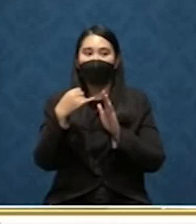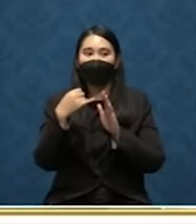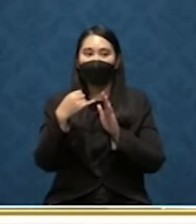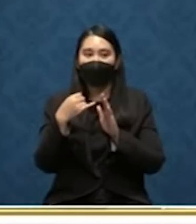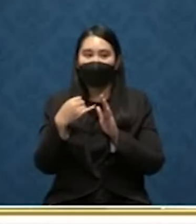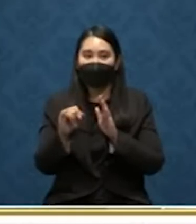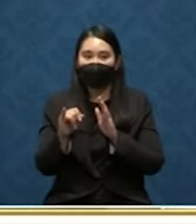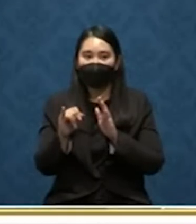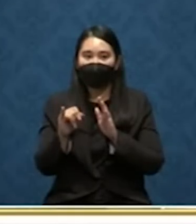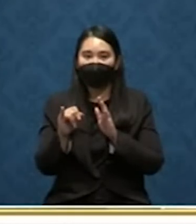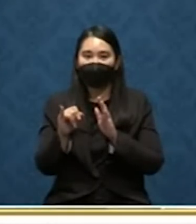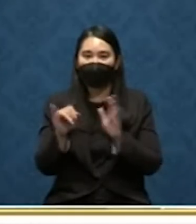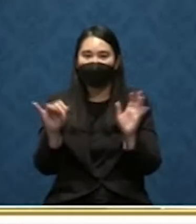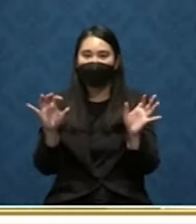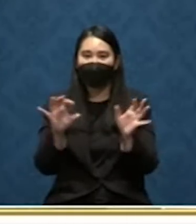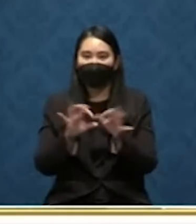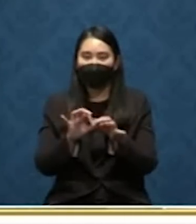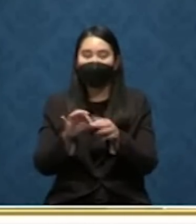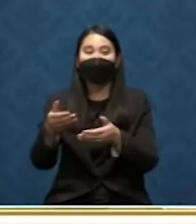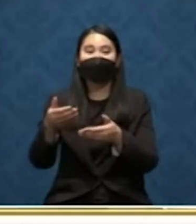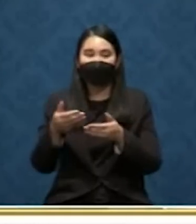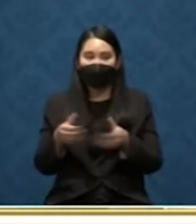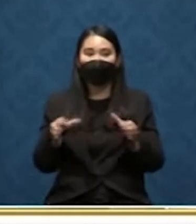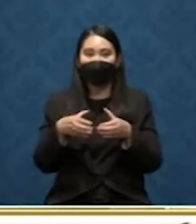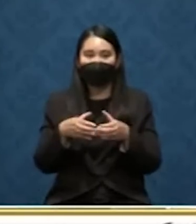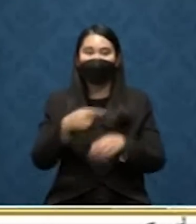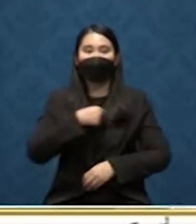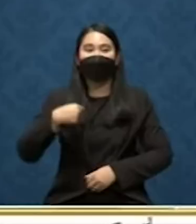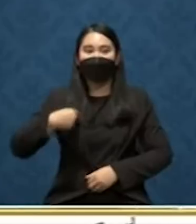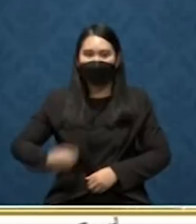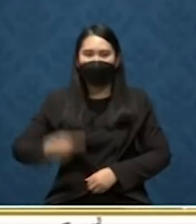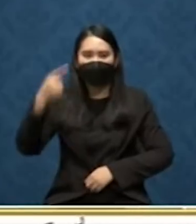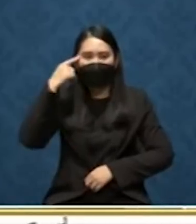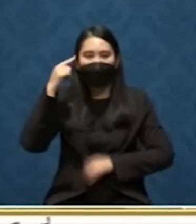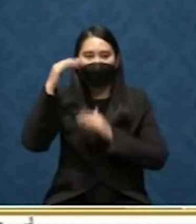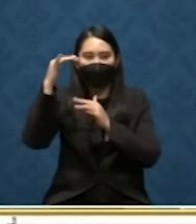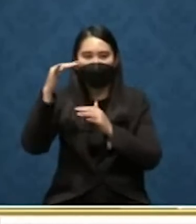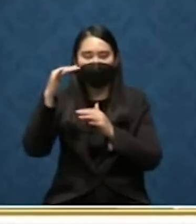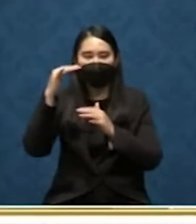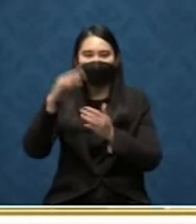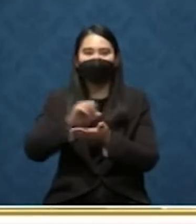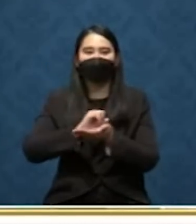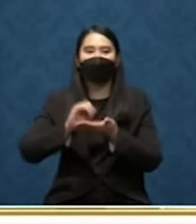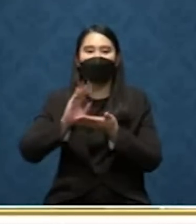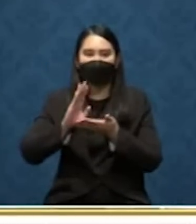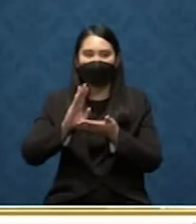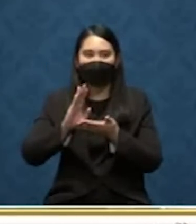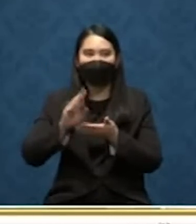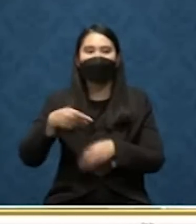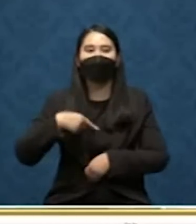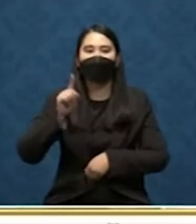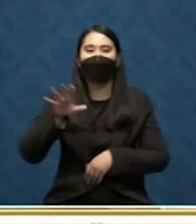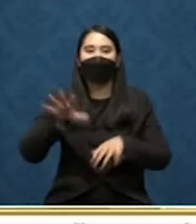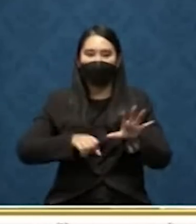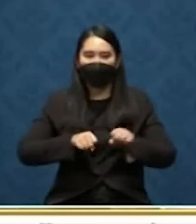ใช้เป็นส่นหน่งของการเฉอะเชิญจีนเถาที่หวงใช้เส้นสาย กับสถาบัให้หลายทำลค่วประเทศไ